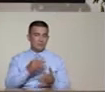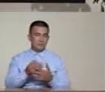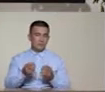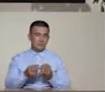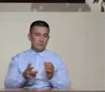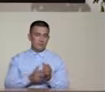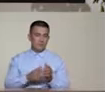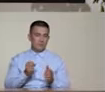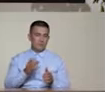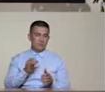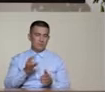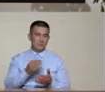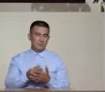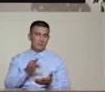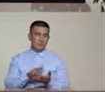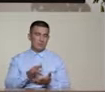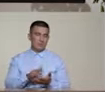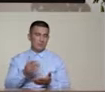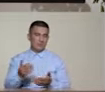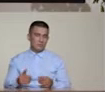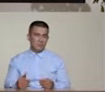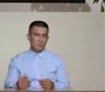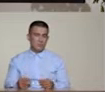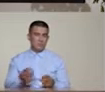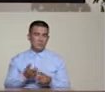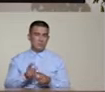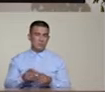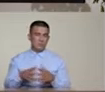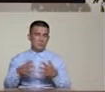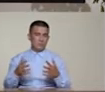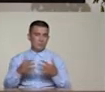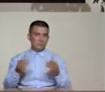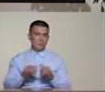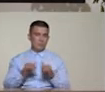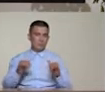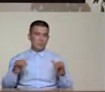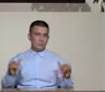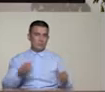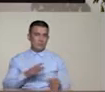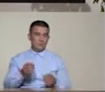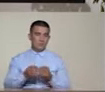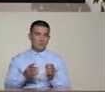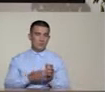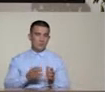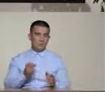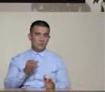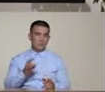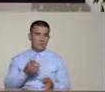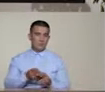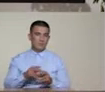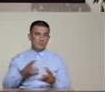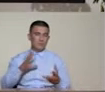18-chi asrni o'rtalarida keng rivojlana boshlaydi va 19-chi asrda butun